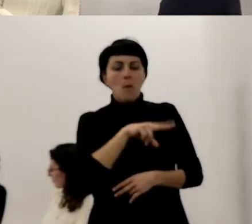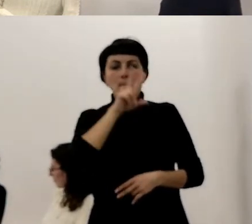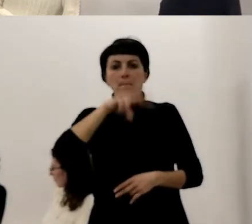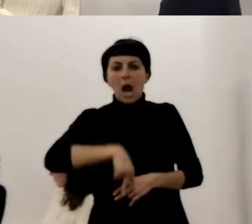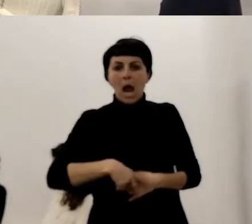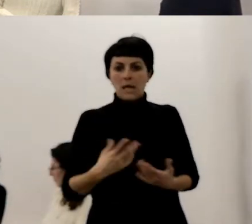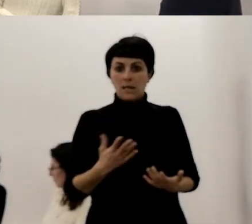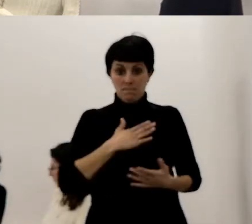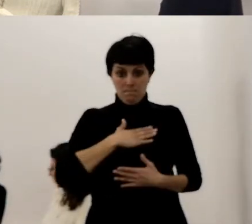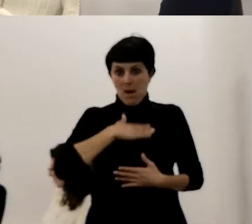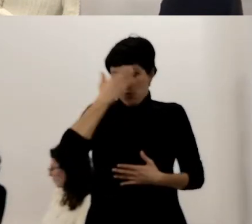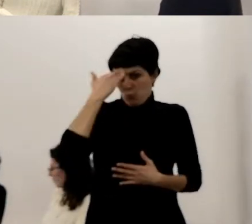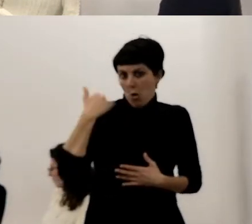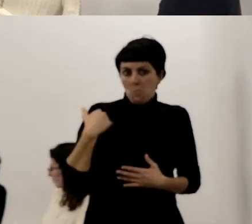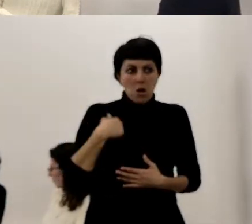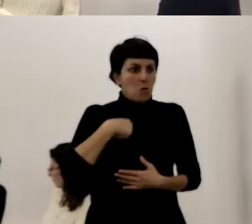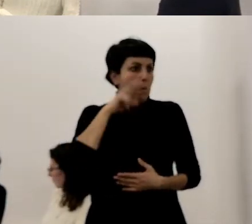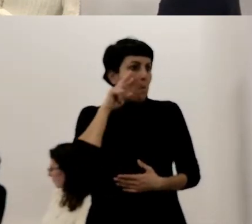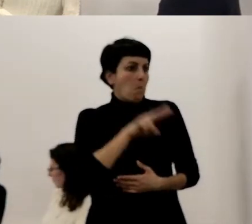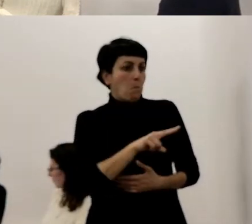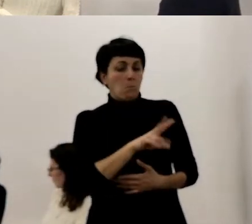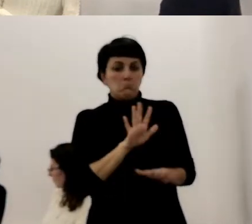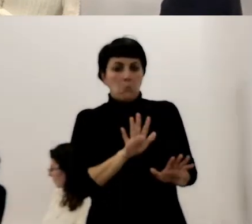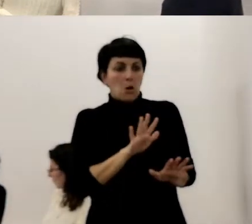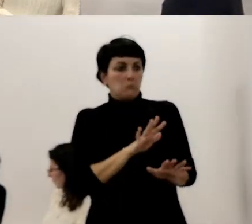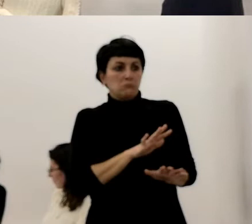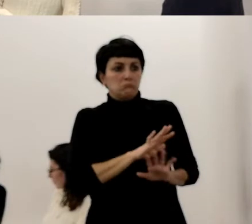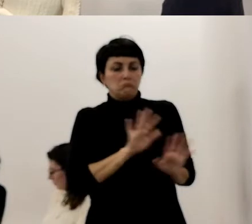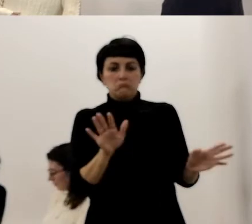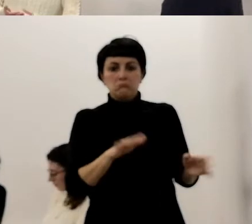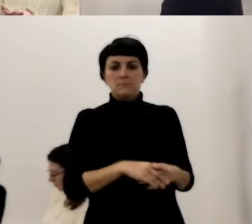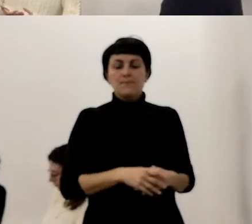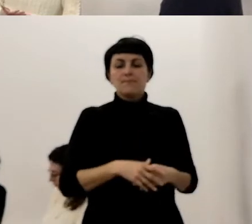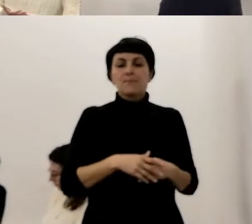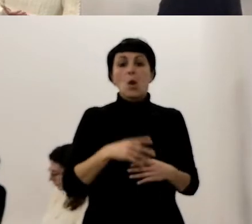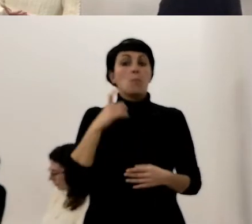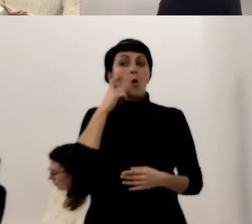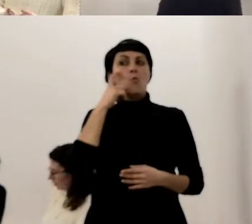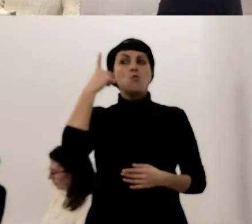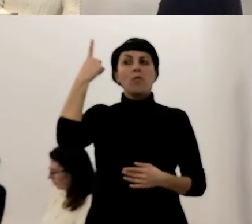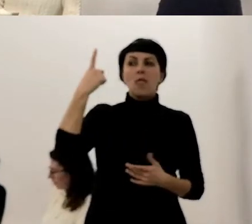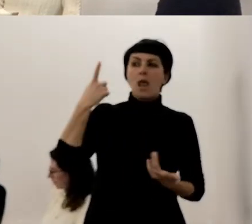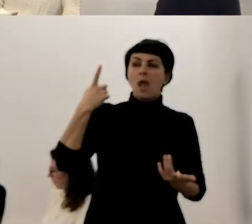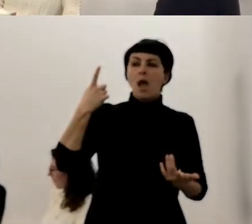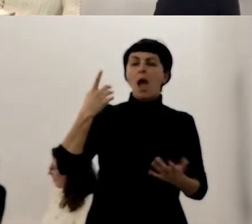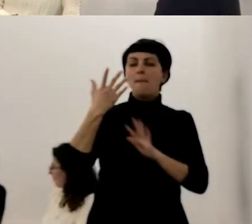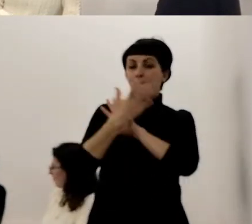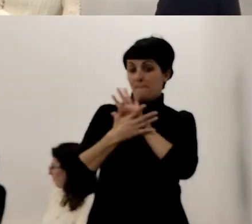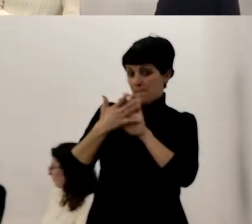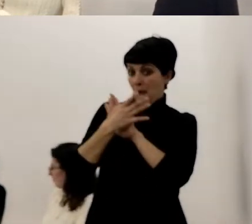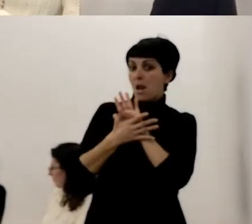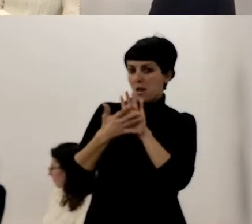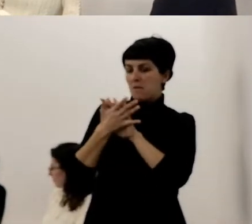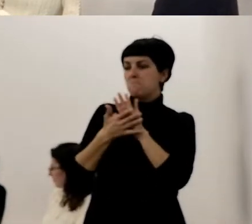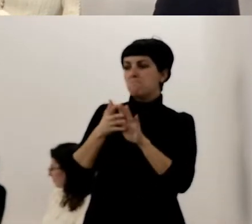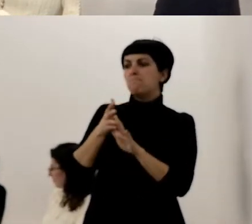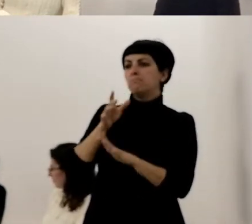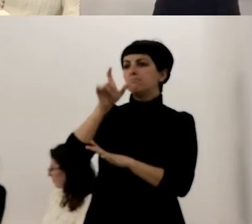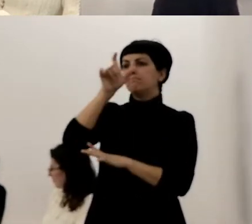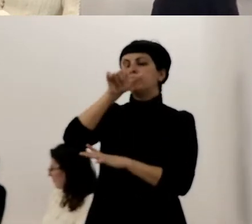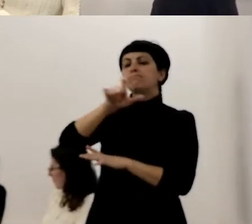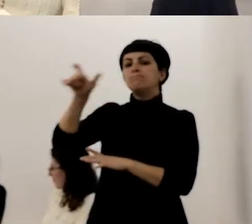poble. Però bueno, quan ja hi ets tu vas mirant, no? I un dia parlant amb